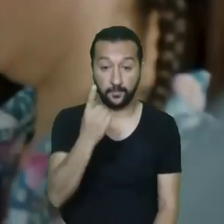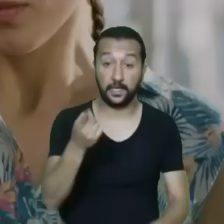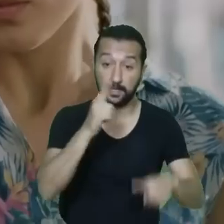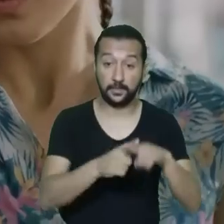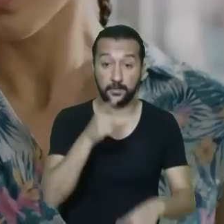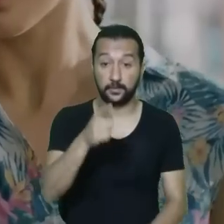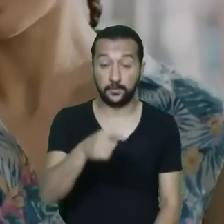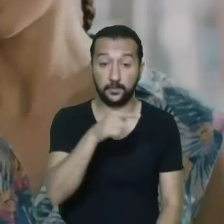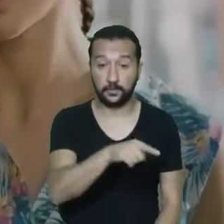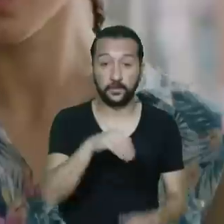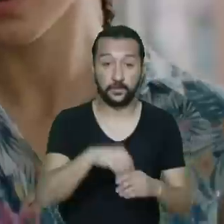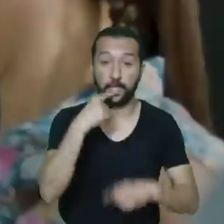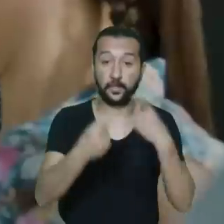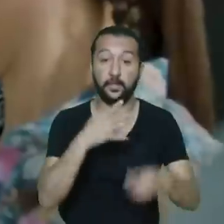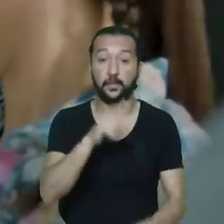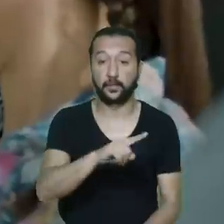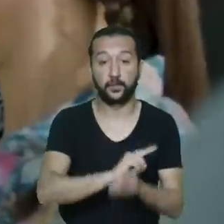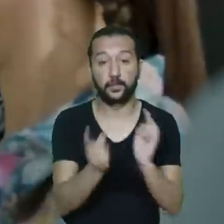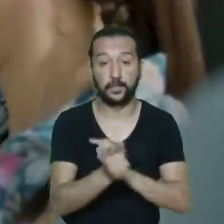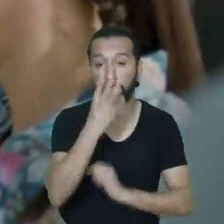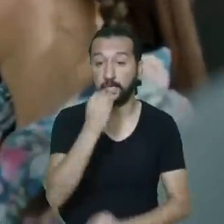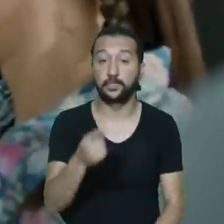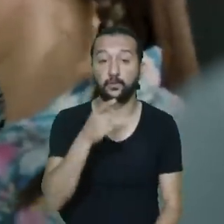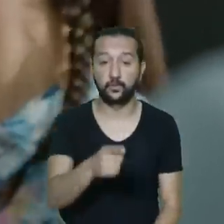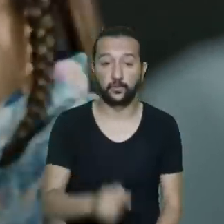de entschuldigung değil, eşantiyon.